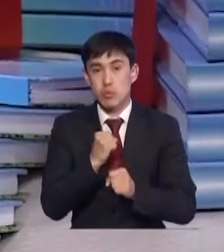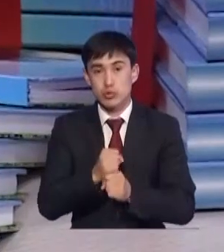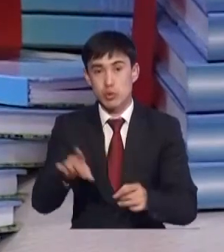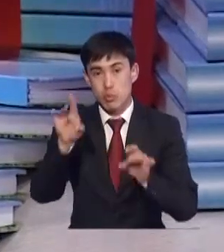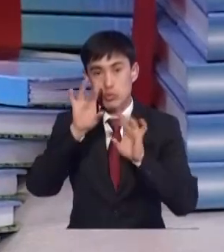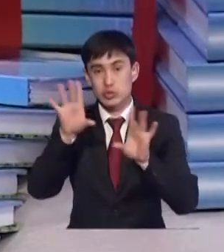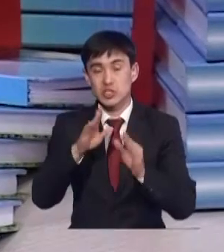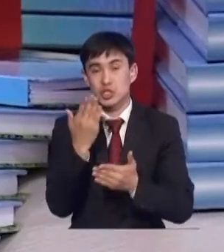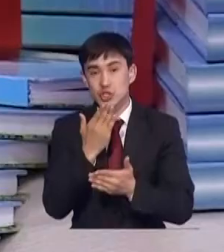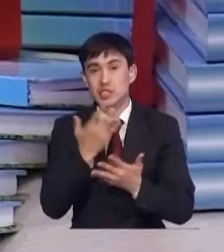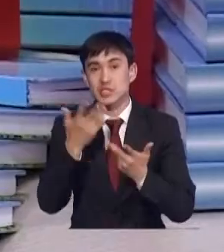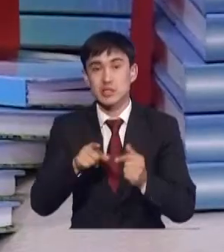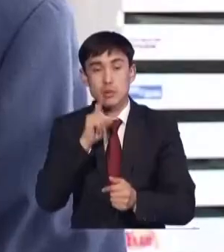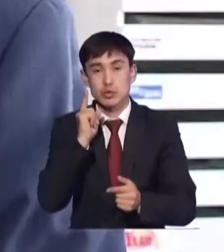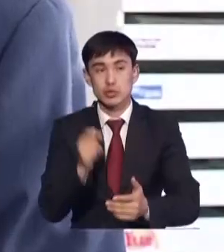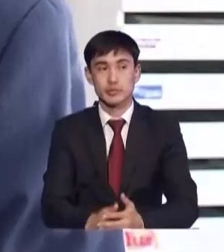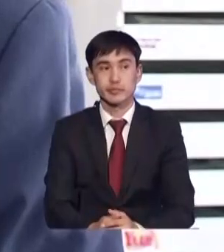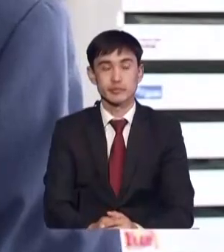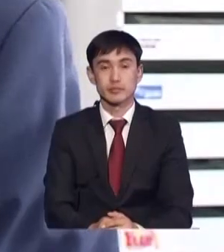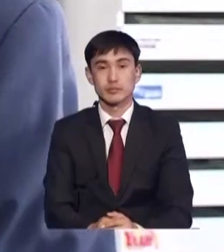популяризацией чтения среди